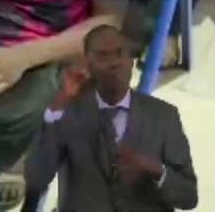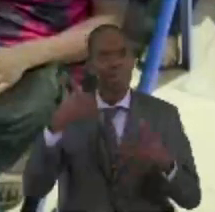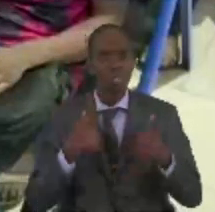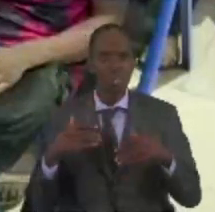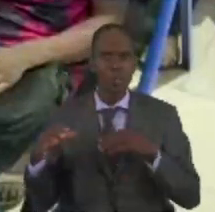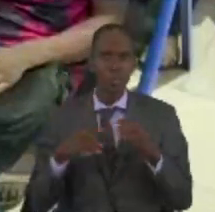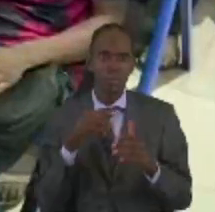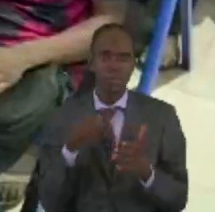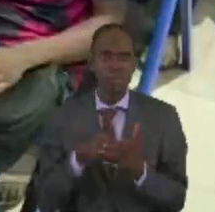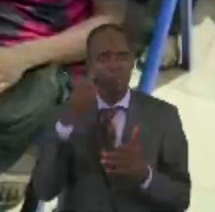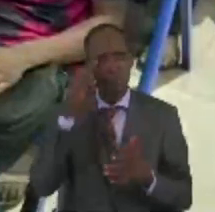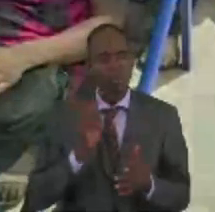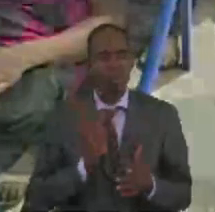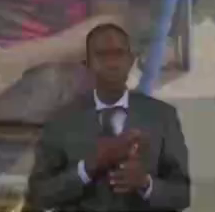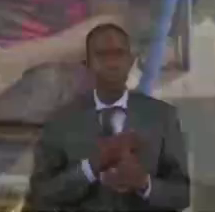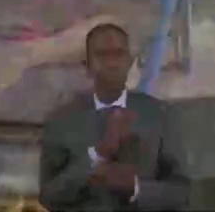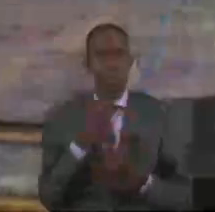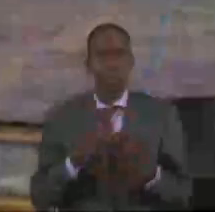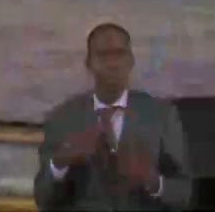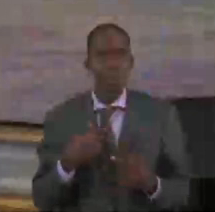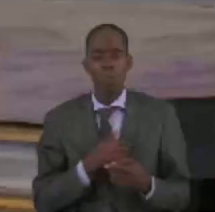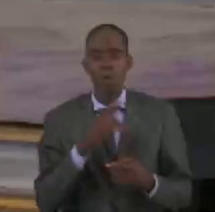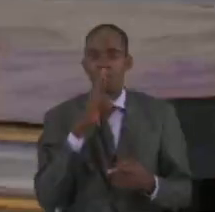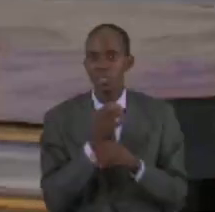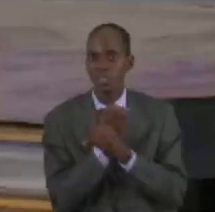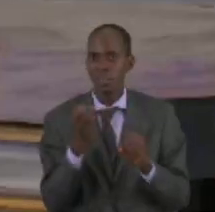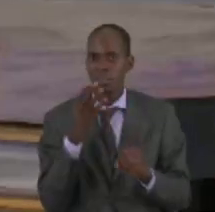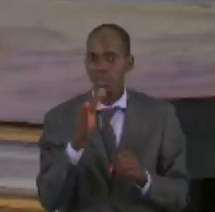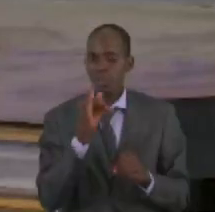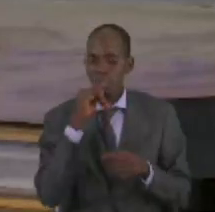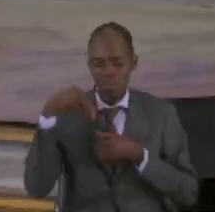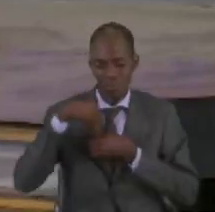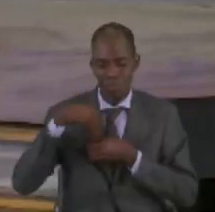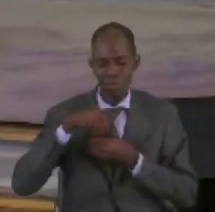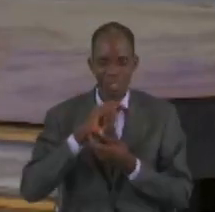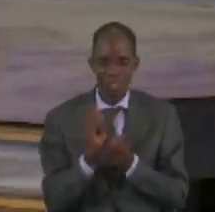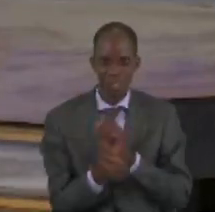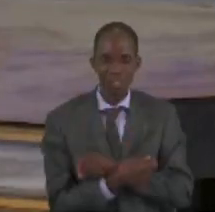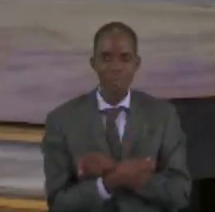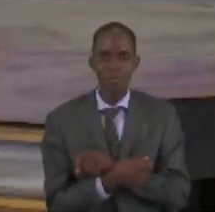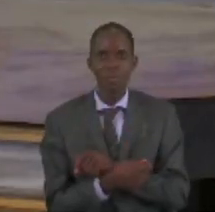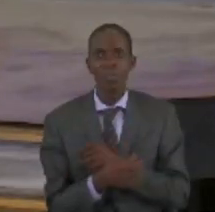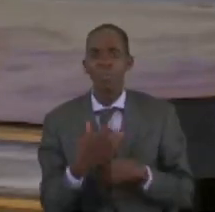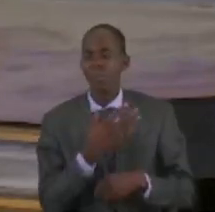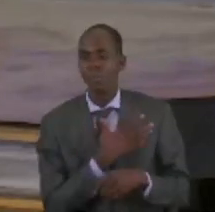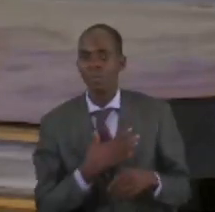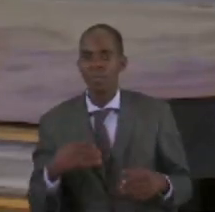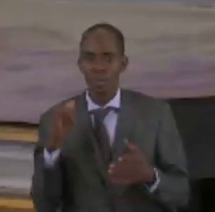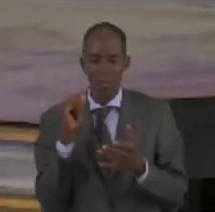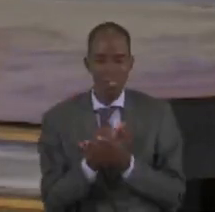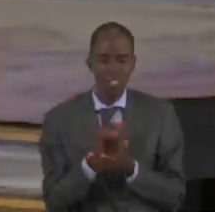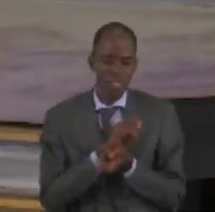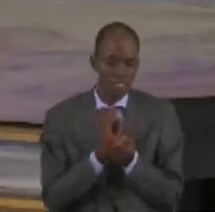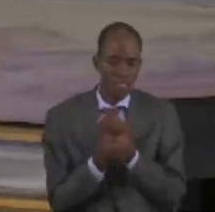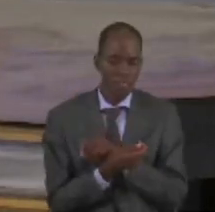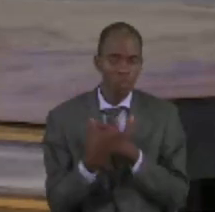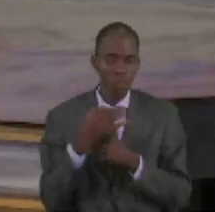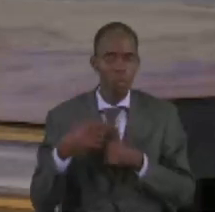nous. Lorsque nous sommes sauvés, il y a un changement intérieur, une transformation intérieure, et